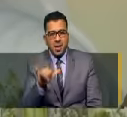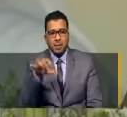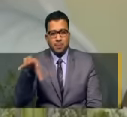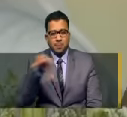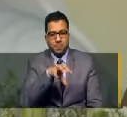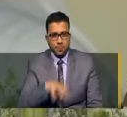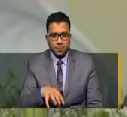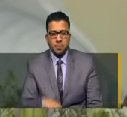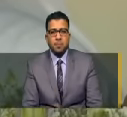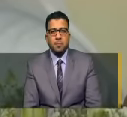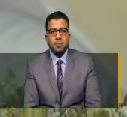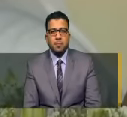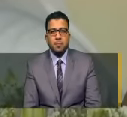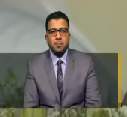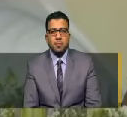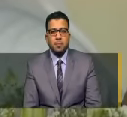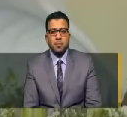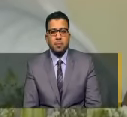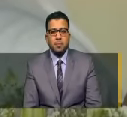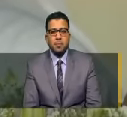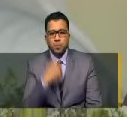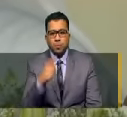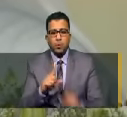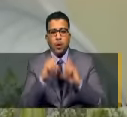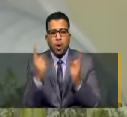الضواحي وموافقته على اقامه لجنه لجنه